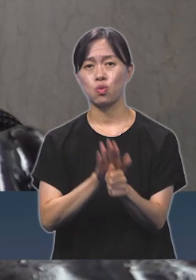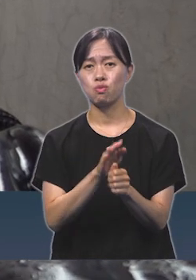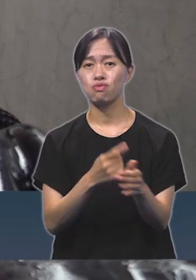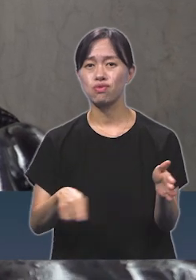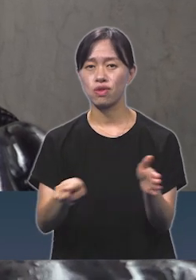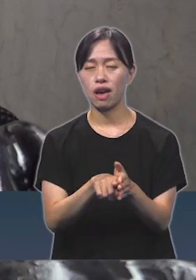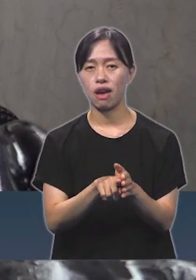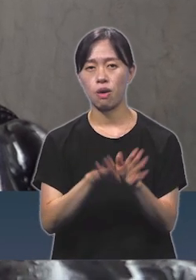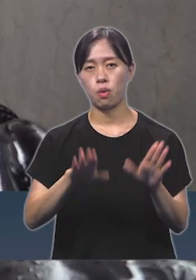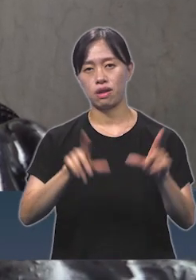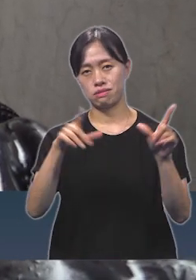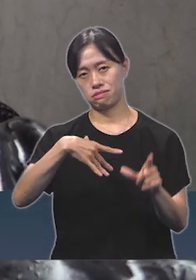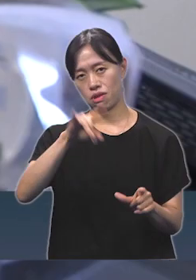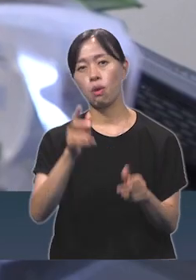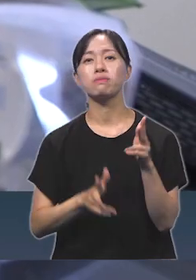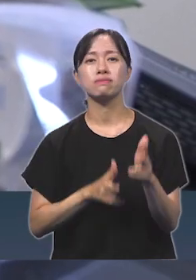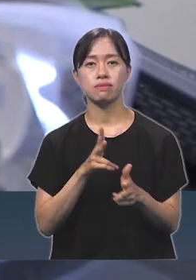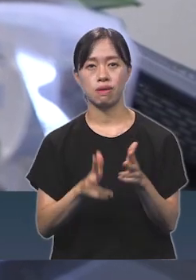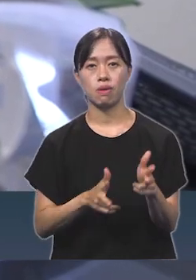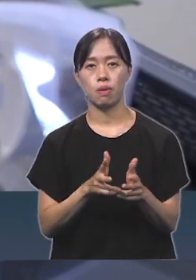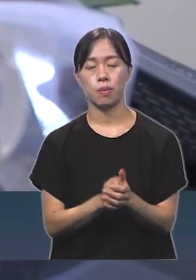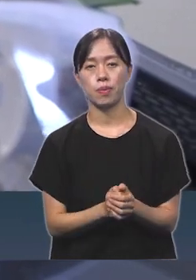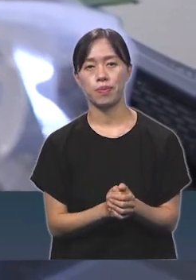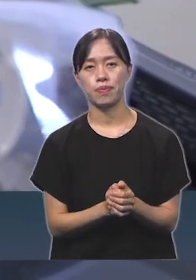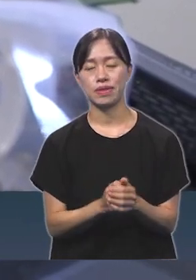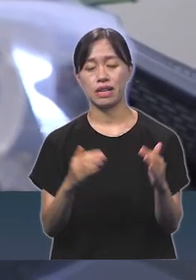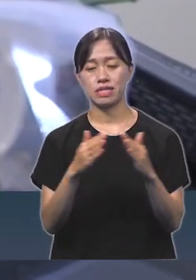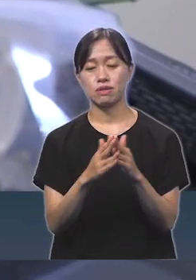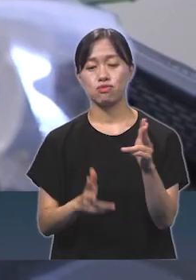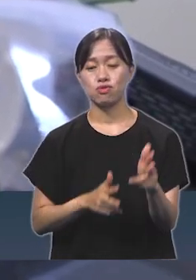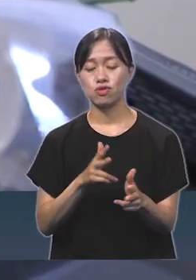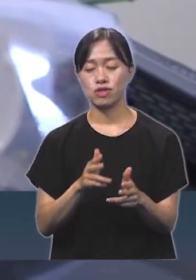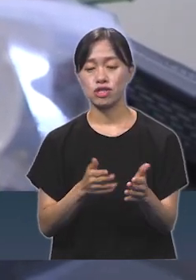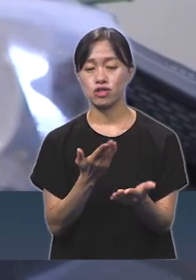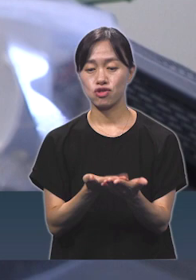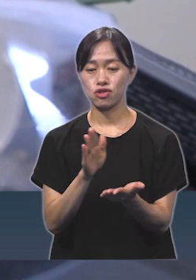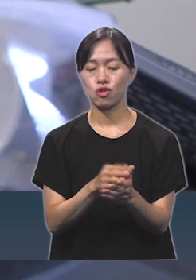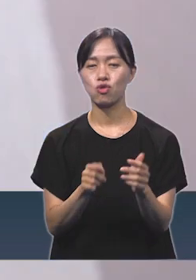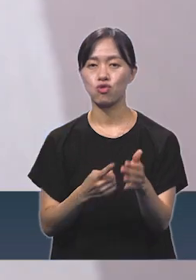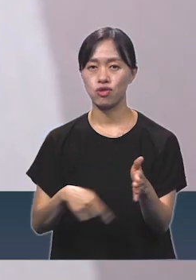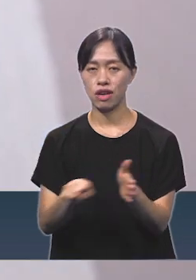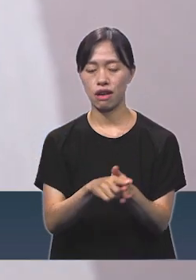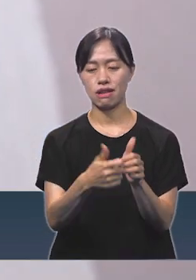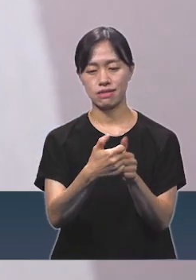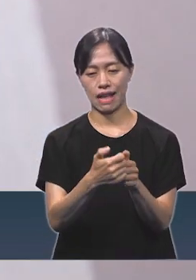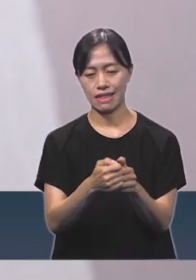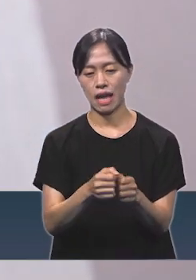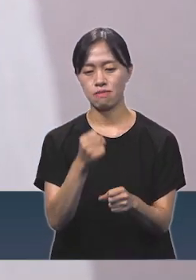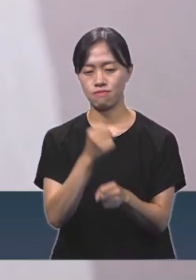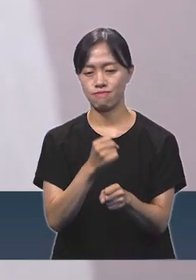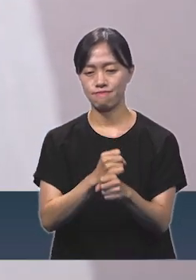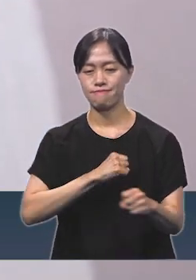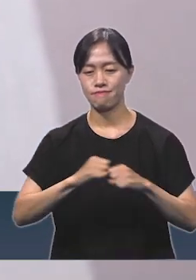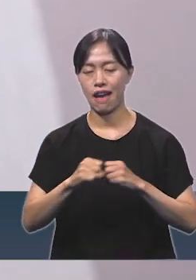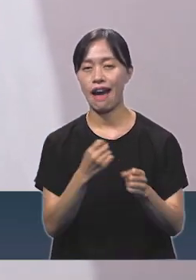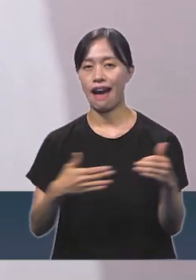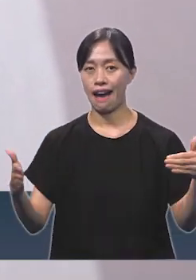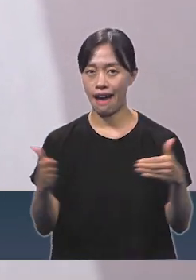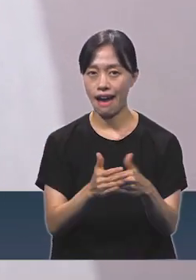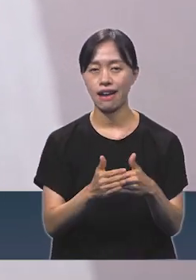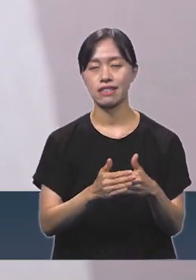올해 처음 추진하는 사업으로 집수리를 위한 컨설팅부터 공사 시행까지 관내 소재